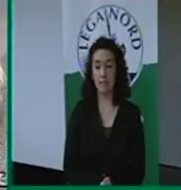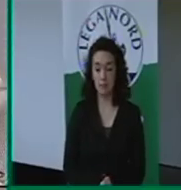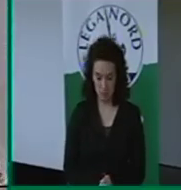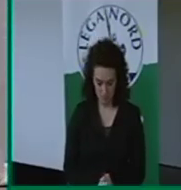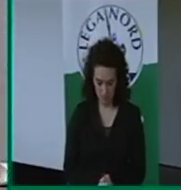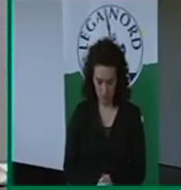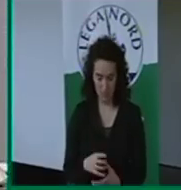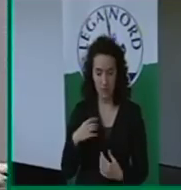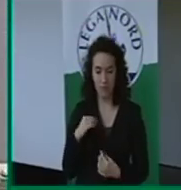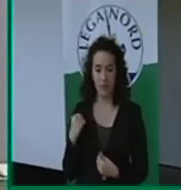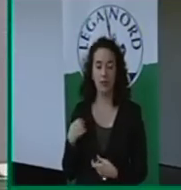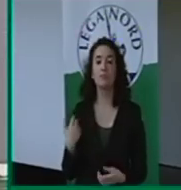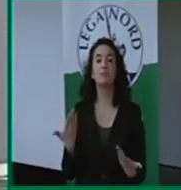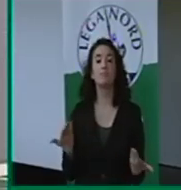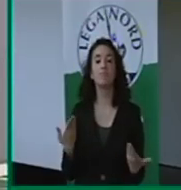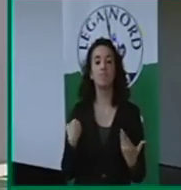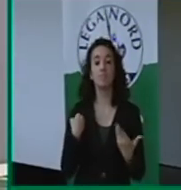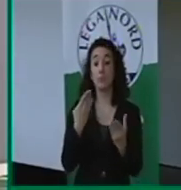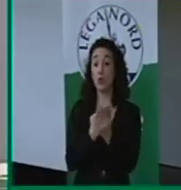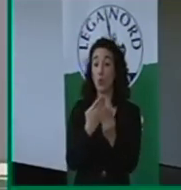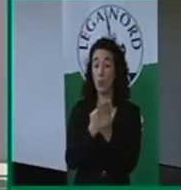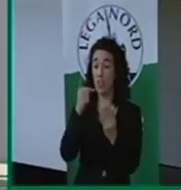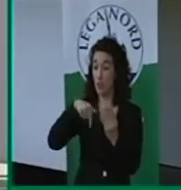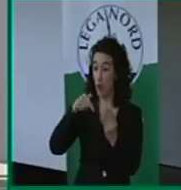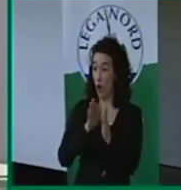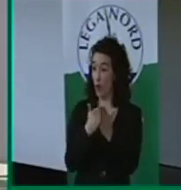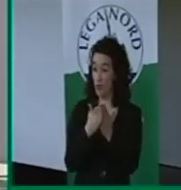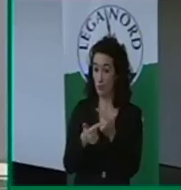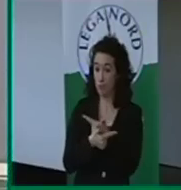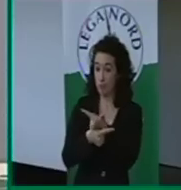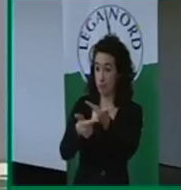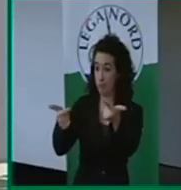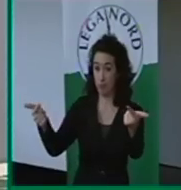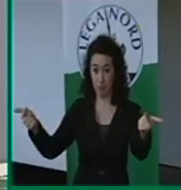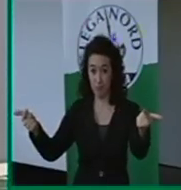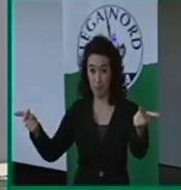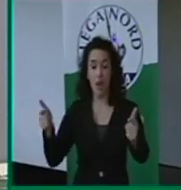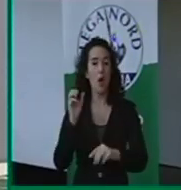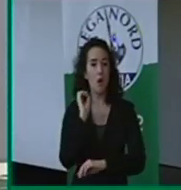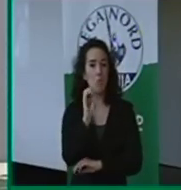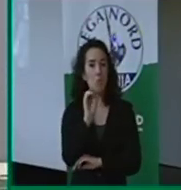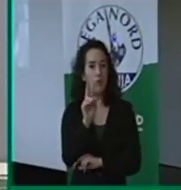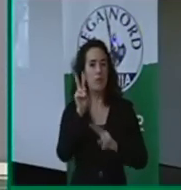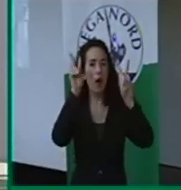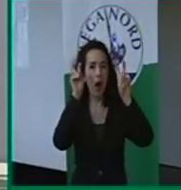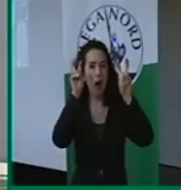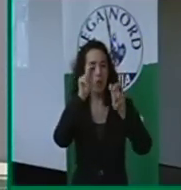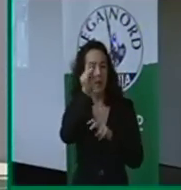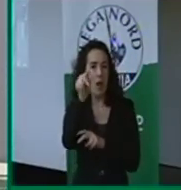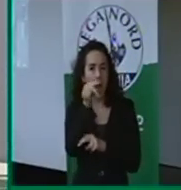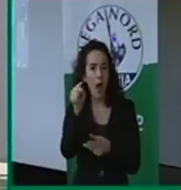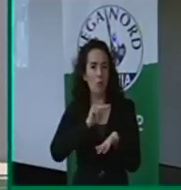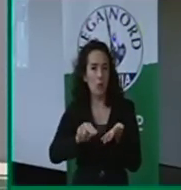allora documentazione che vi è stata offerta oggi i professori che scrivono di euro ci sono e sono tutti degli